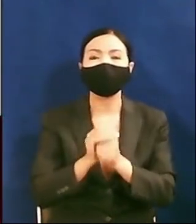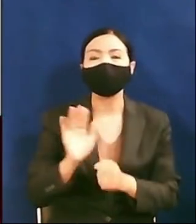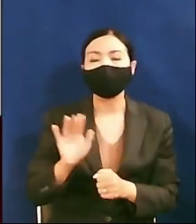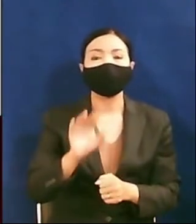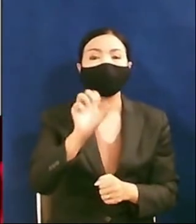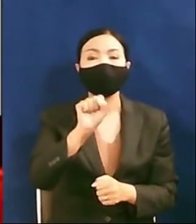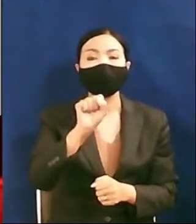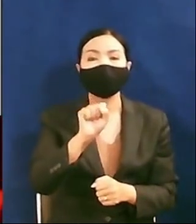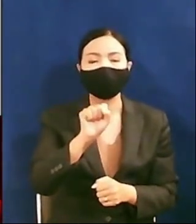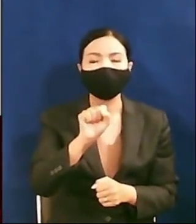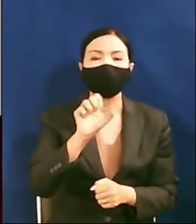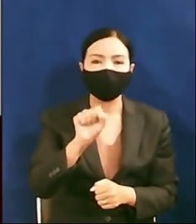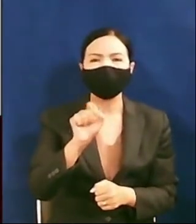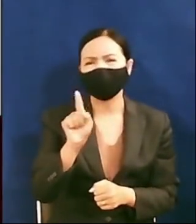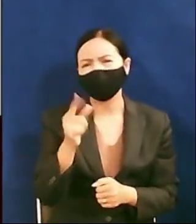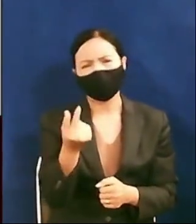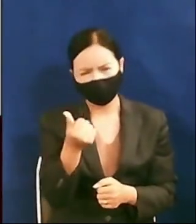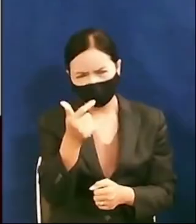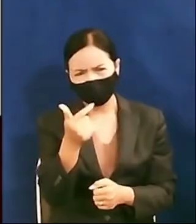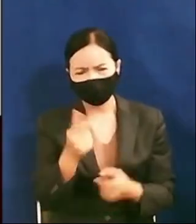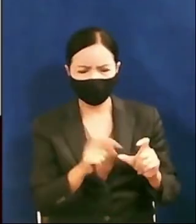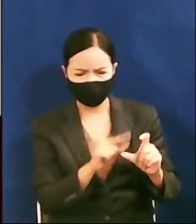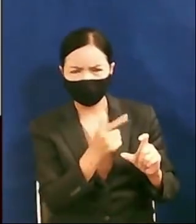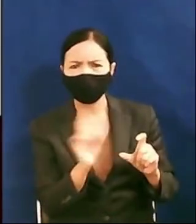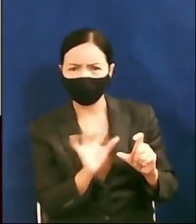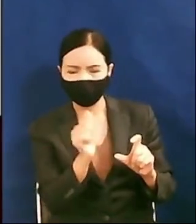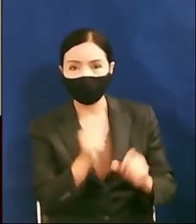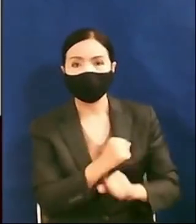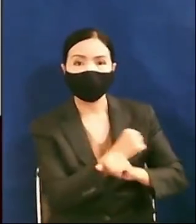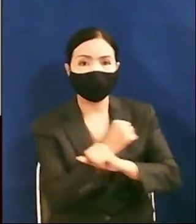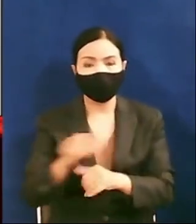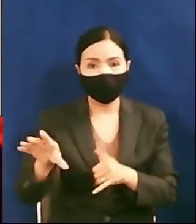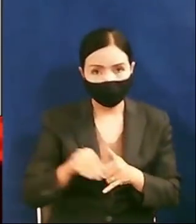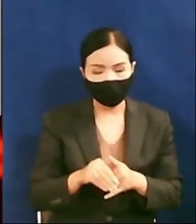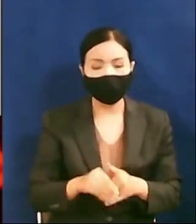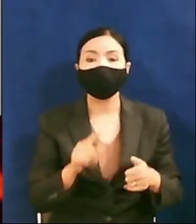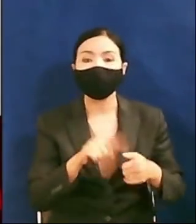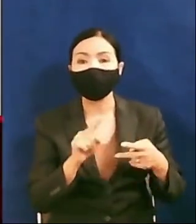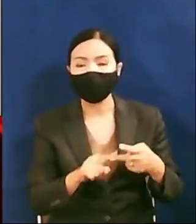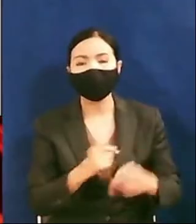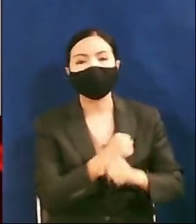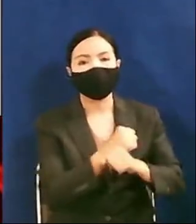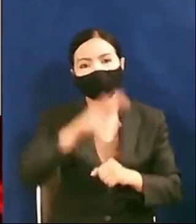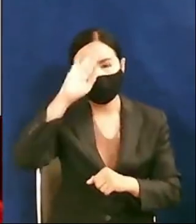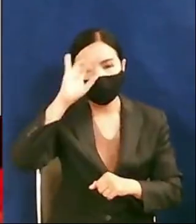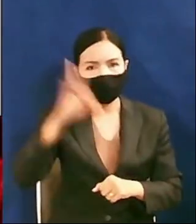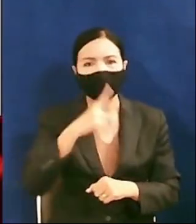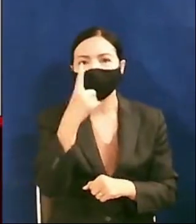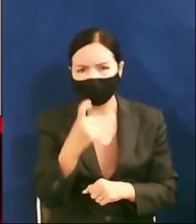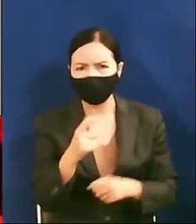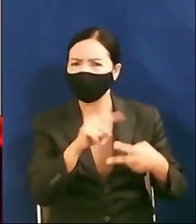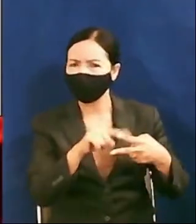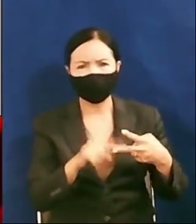นี้เนี่ยก็ถือว่ายังมีประสิทธิผลดีทั้งแง่การป้องกันการติดเชื้อและป้องกันการป่วยรุนแรงและเสียชีวิตนะ